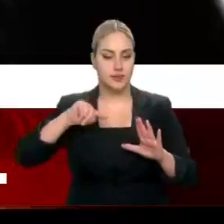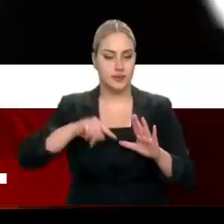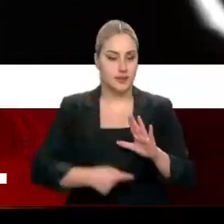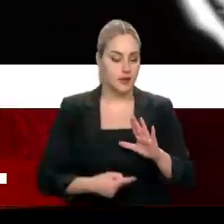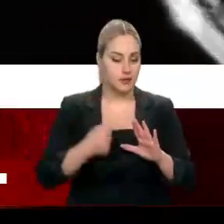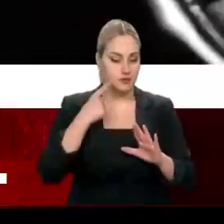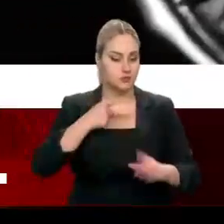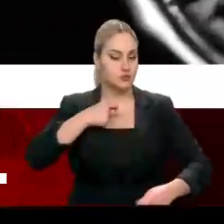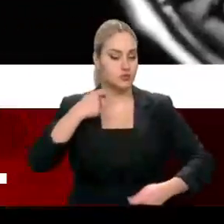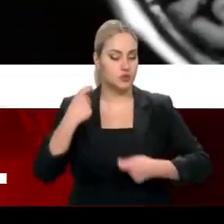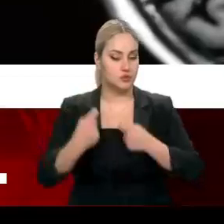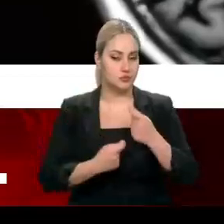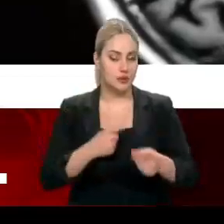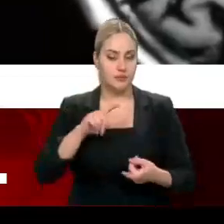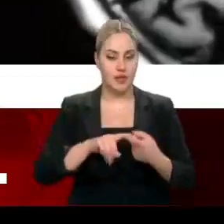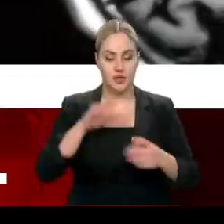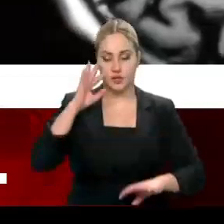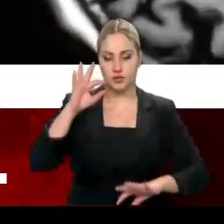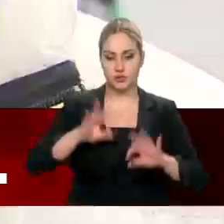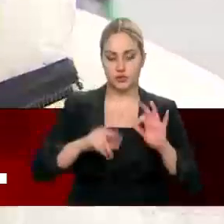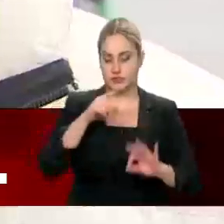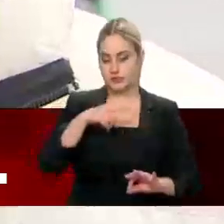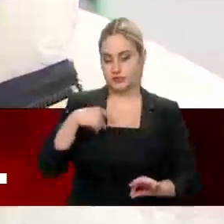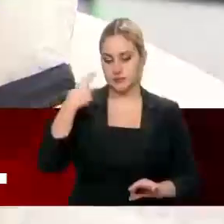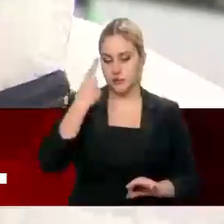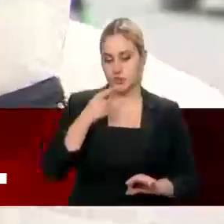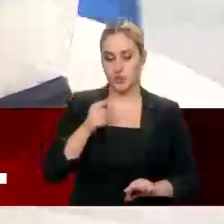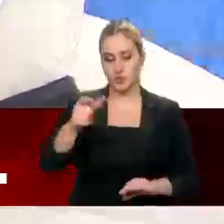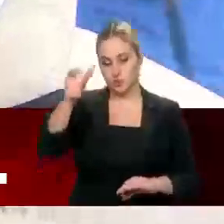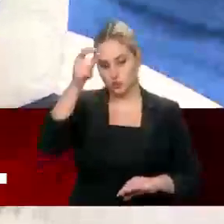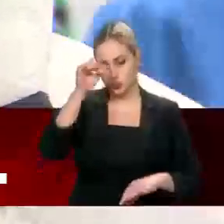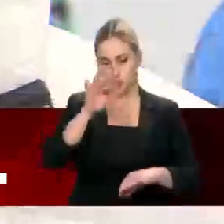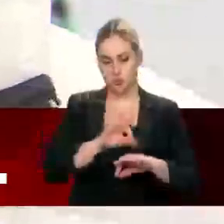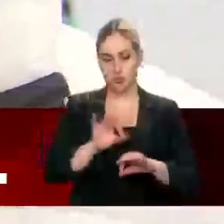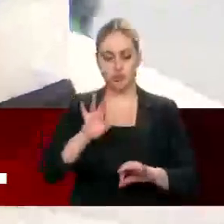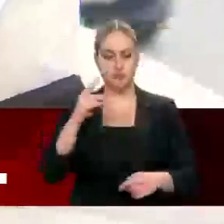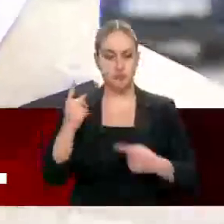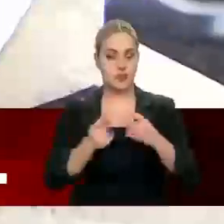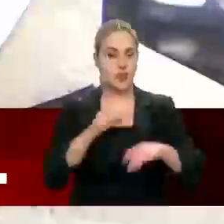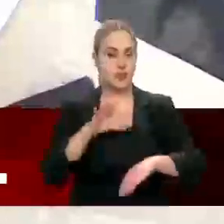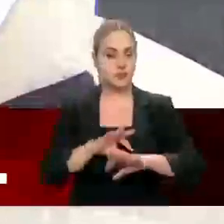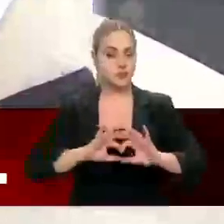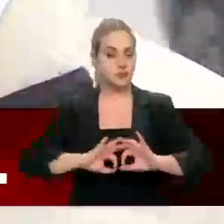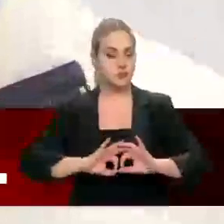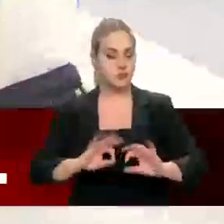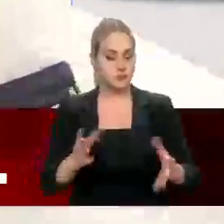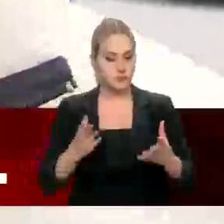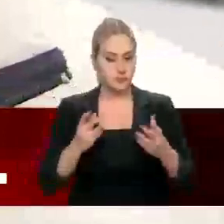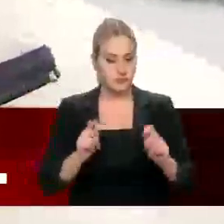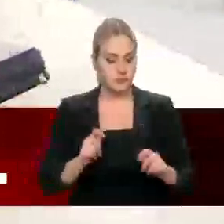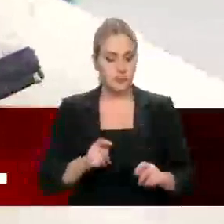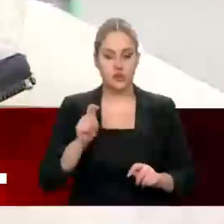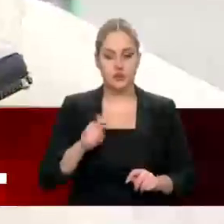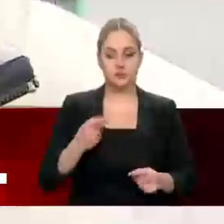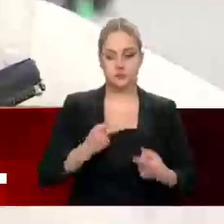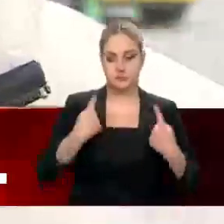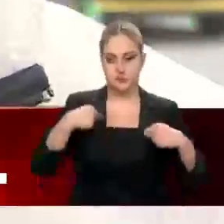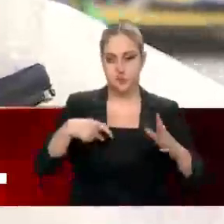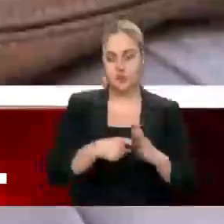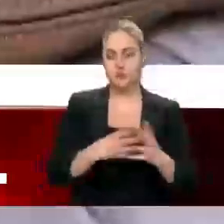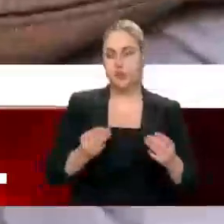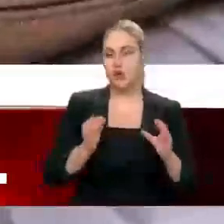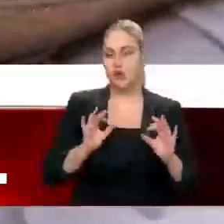şekilde çalışmamızı ve incelememizi sağlıyor. Bir Türk doktorun da böyle bir hastalığa çare bulması gerçekten bizim adımıza da